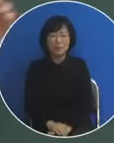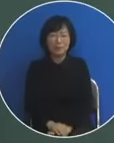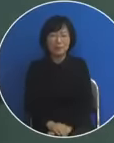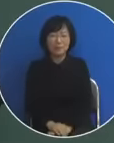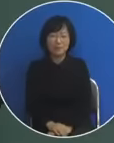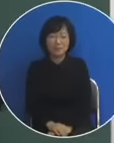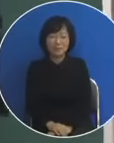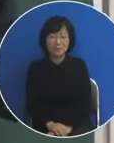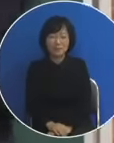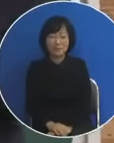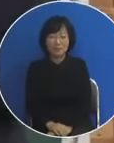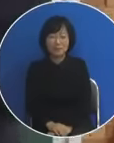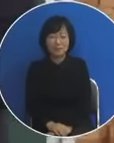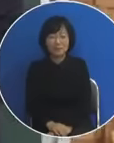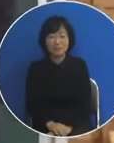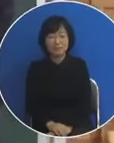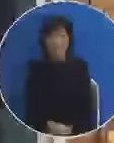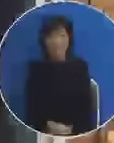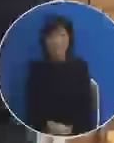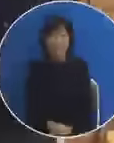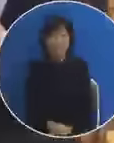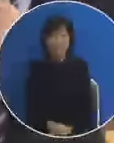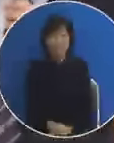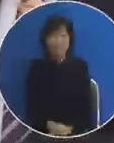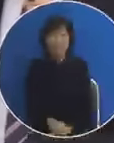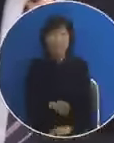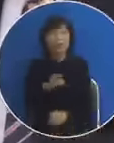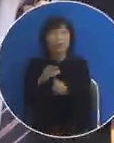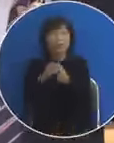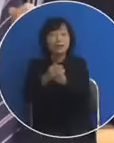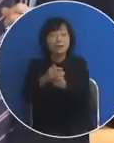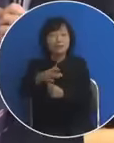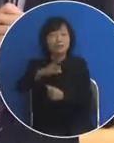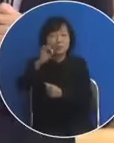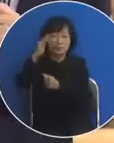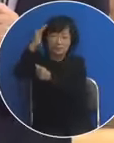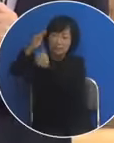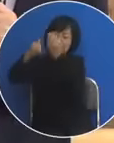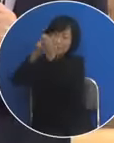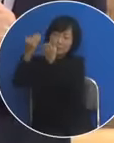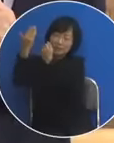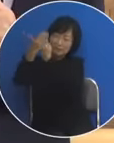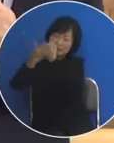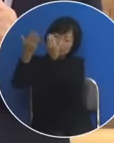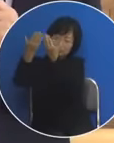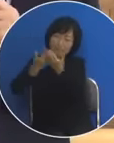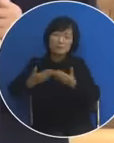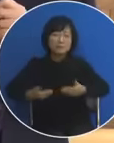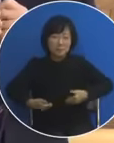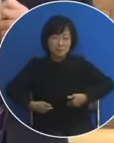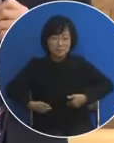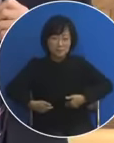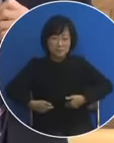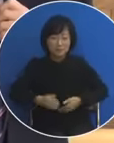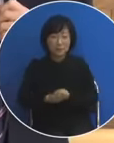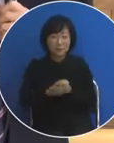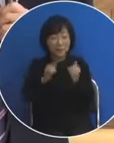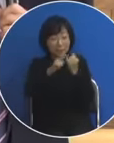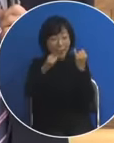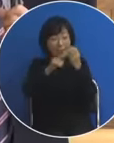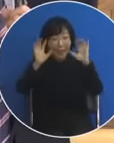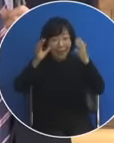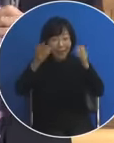them. 하나님의 은혜를 받아야 돼요. And so you have to receive God's 그러니까 grace. 그러니까 태영아 데리고 있는